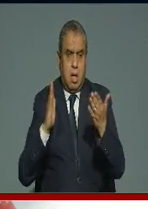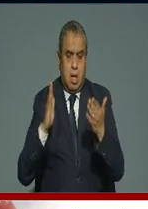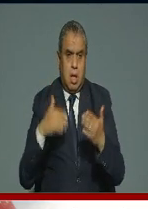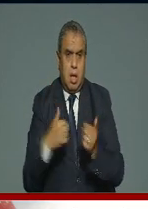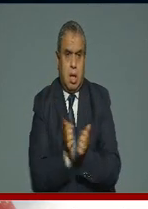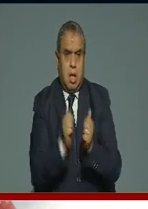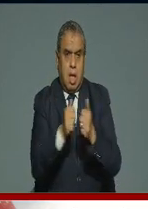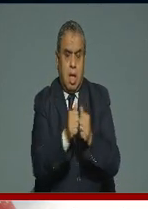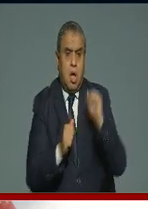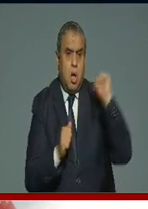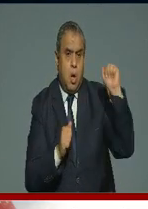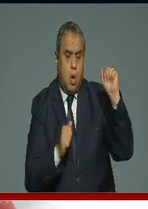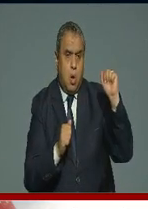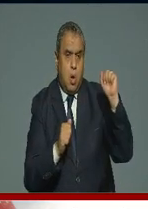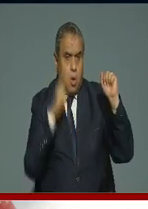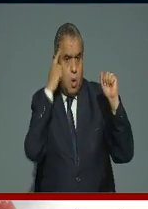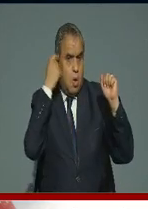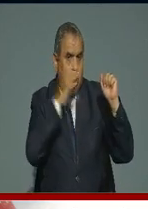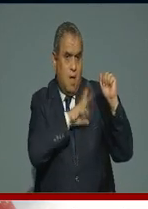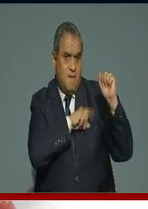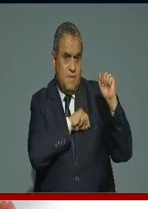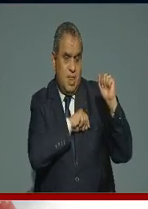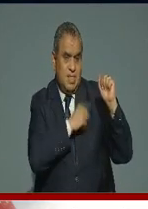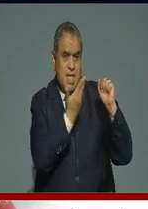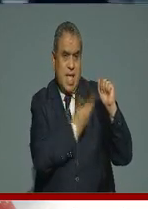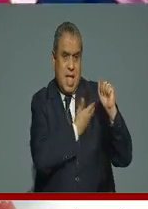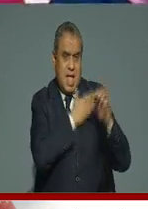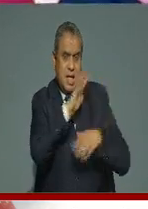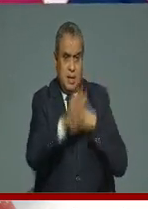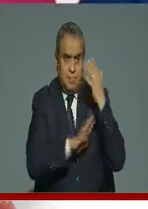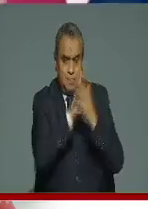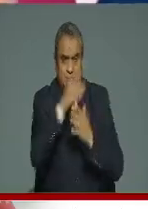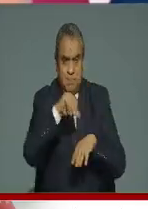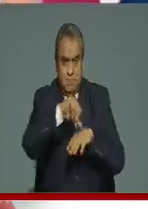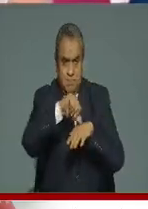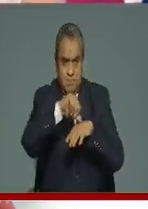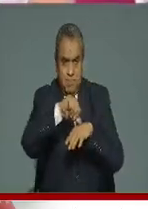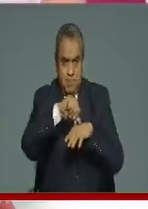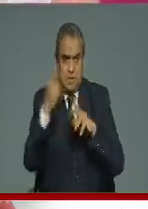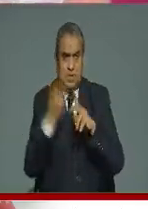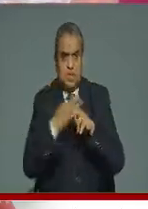من فلسطين اللي اتصابوا في غزة، موجودين معانا هنا في القاعة.